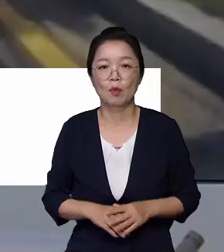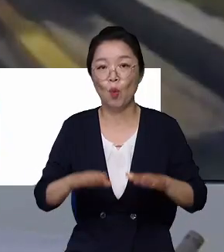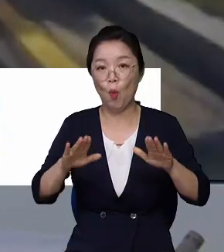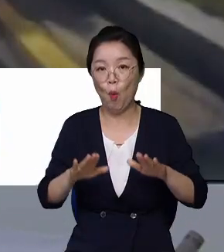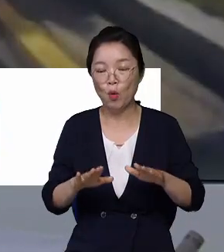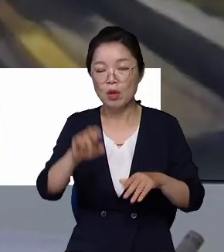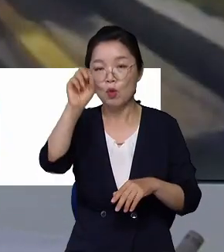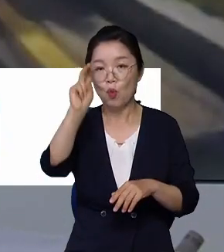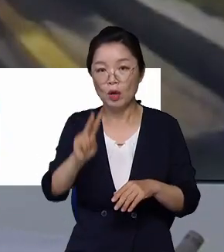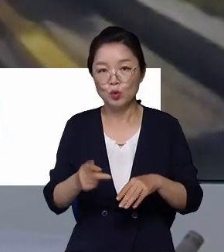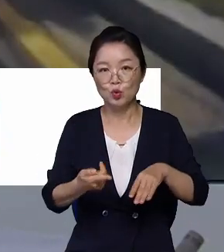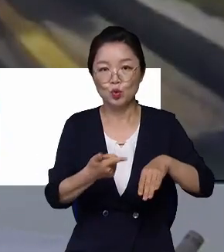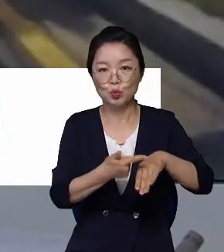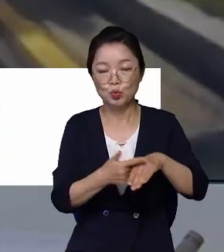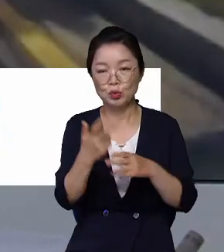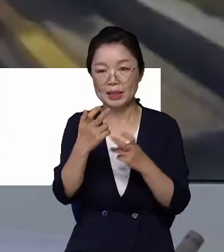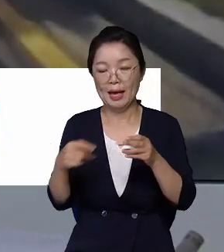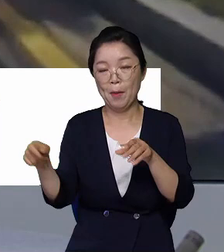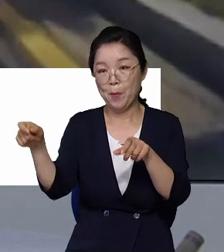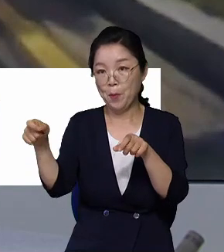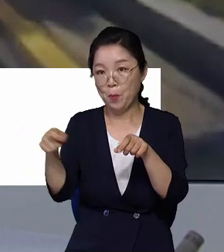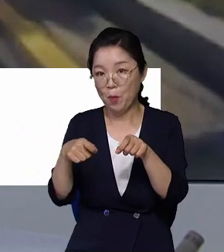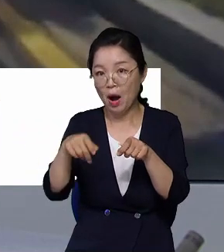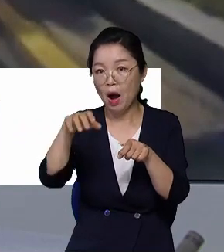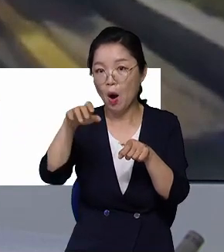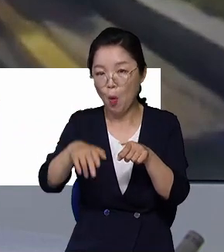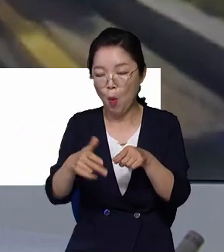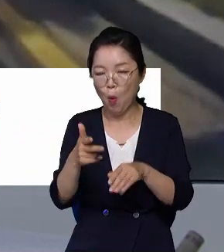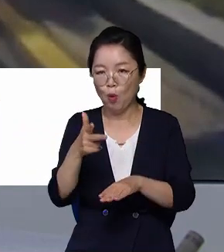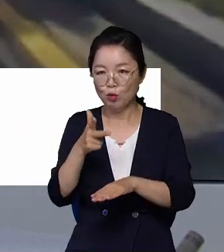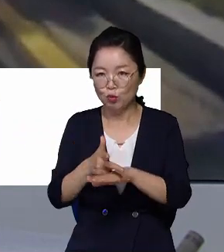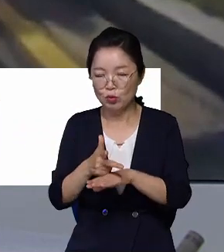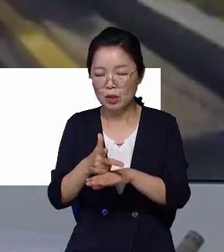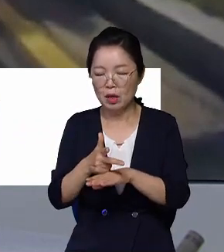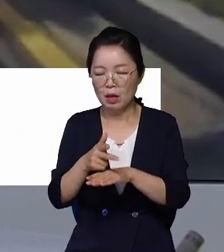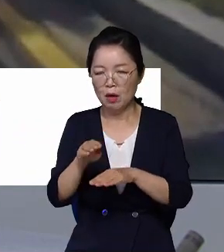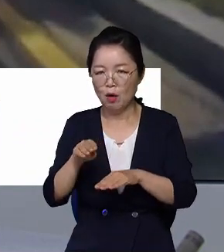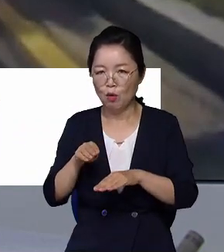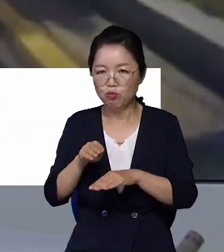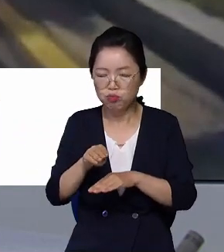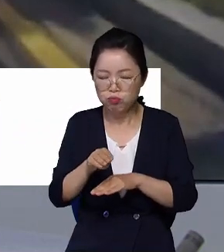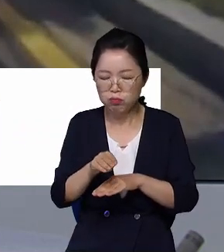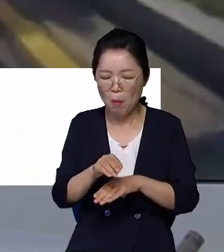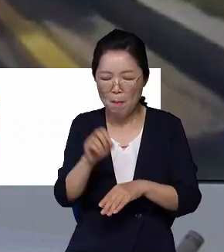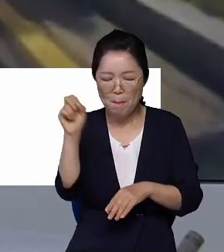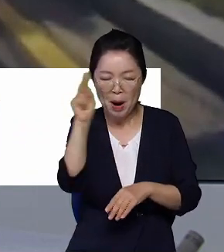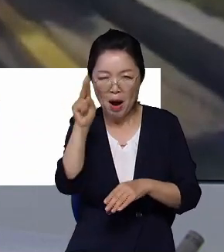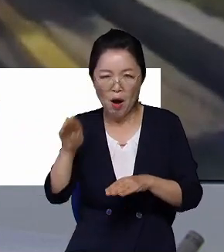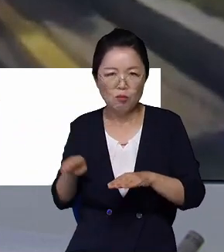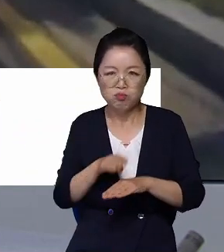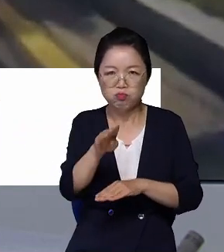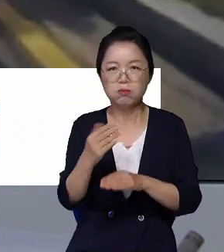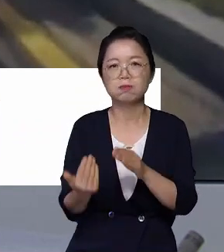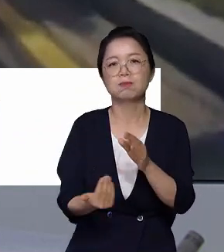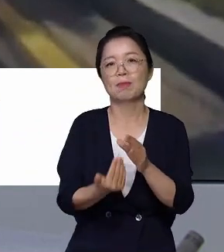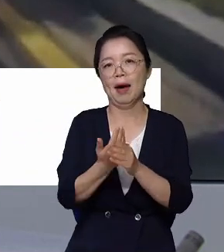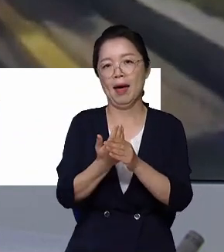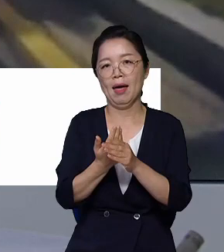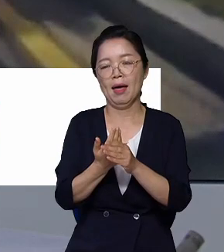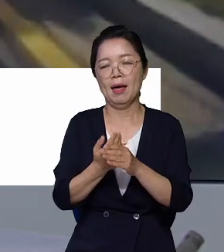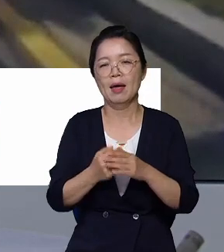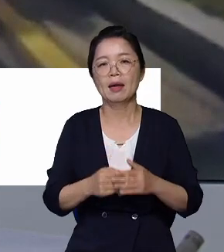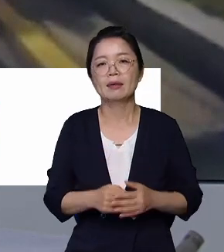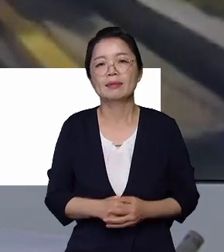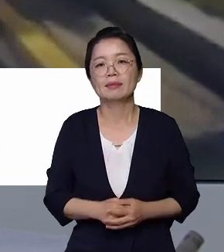오늘 광주 무등산 인근의 한 도로에서 주차장을 나서던 차량이 갑자기 건너편 인도로 돌진하는 사고가